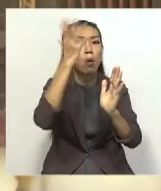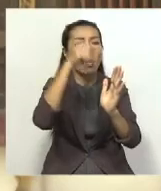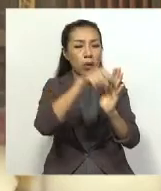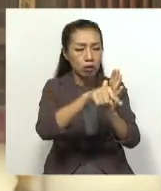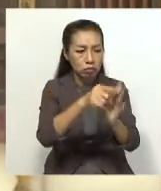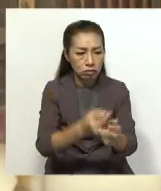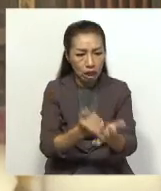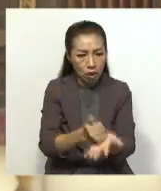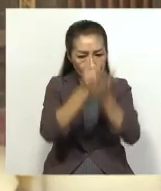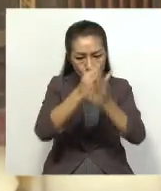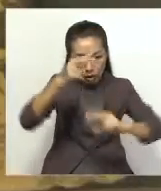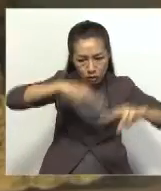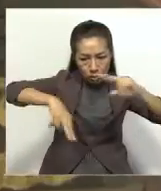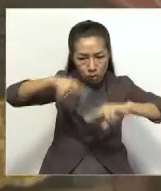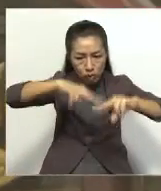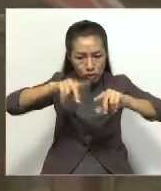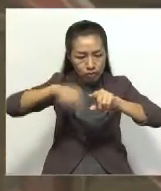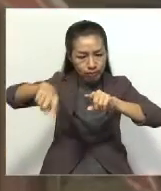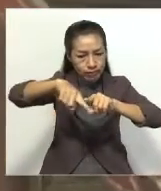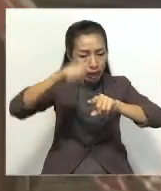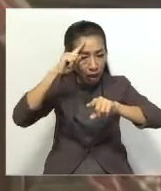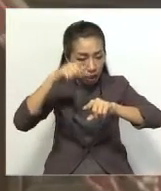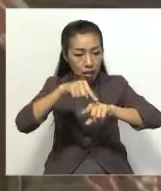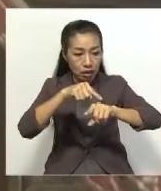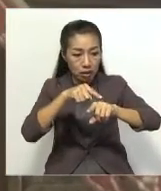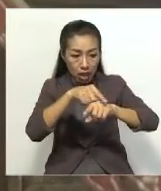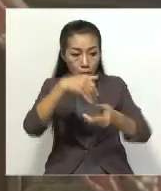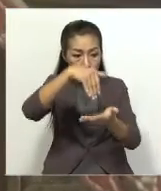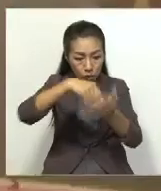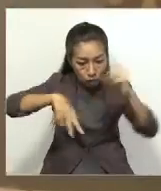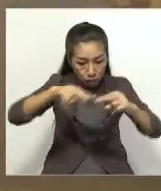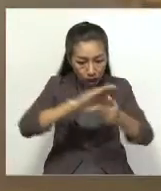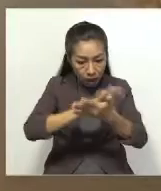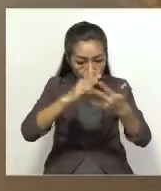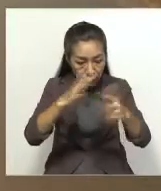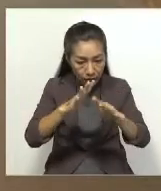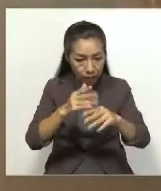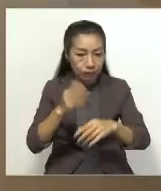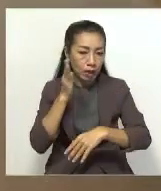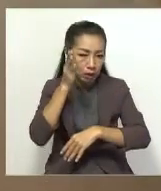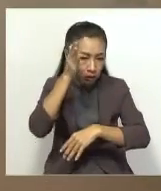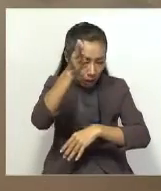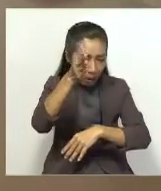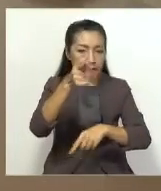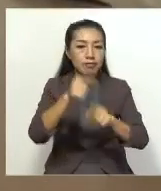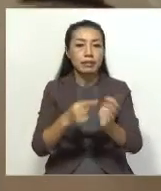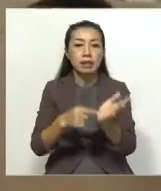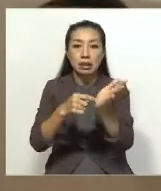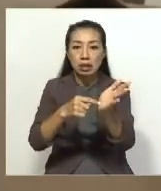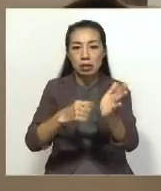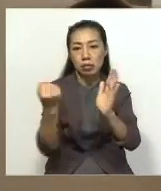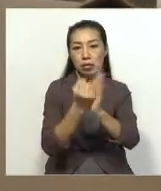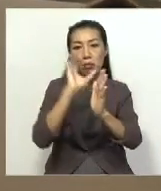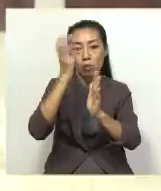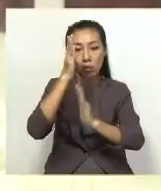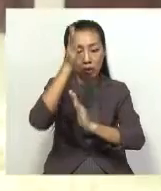พี่ก็อยศรรณาพิกรณาเป็มราดกโลกในอนาคตต่อไปซึ่ก็